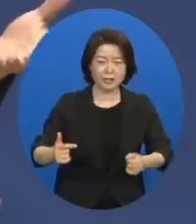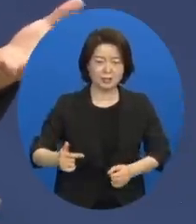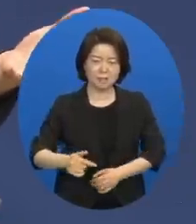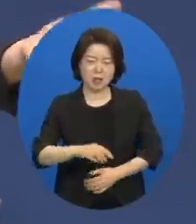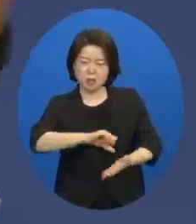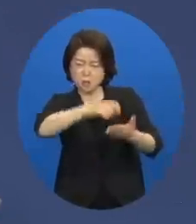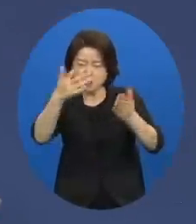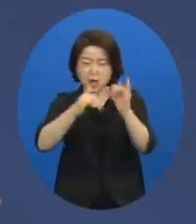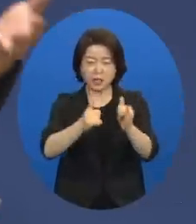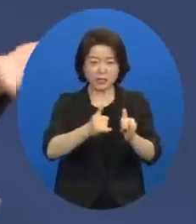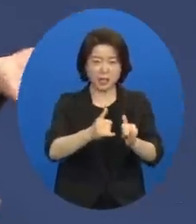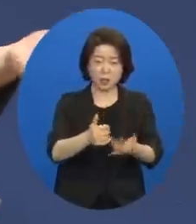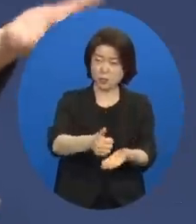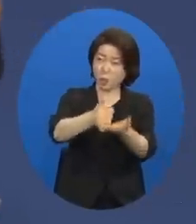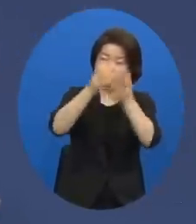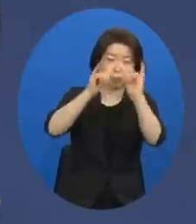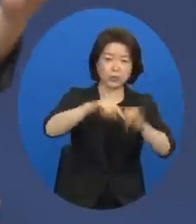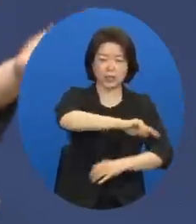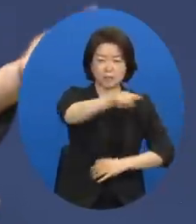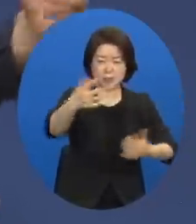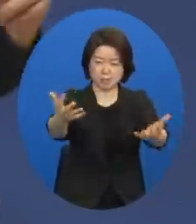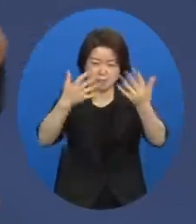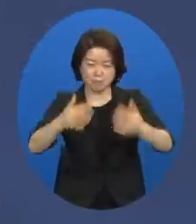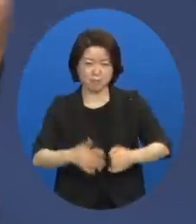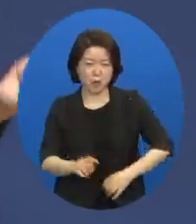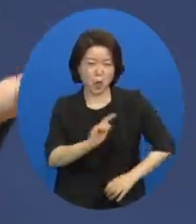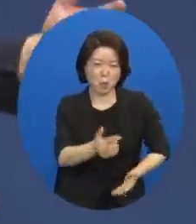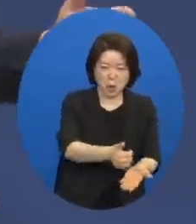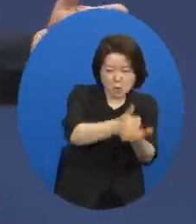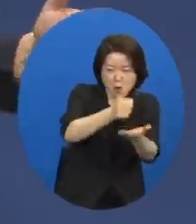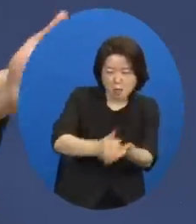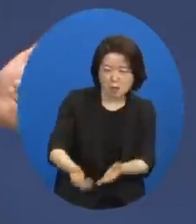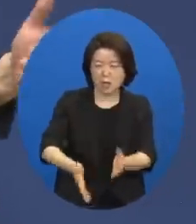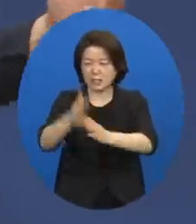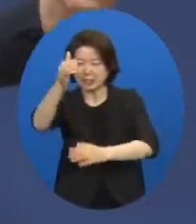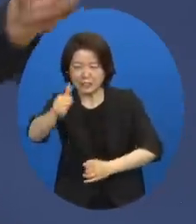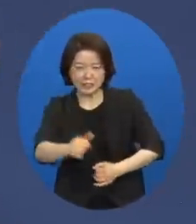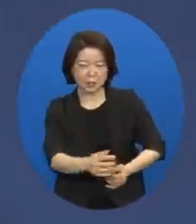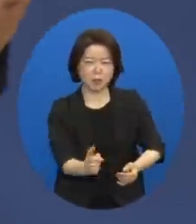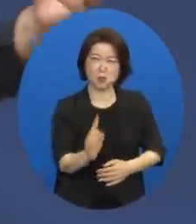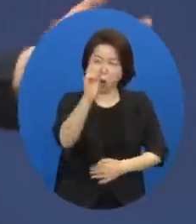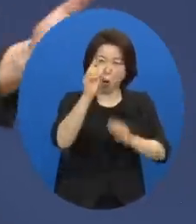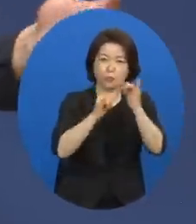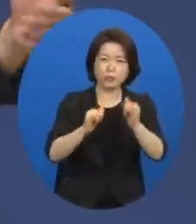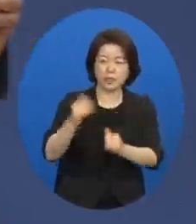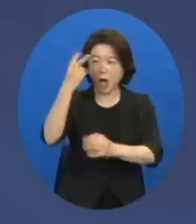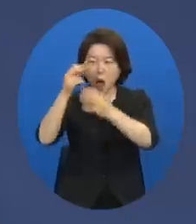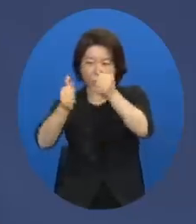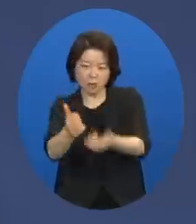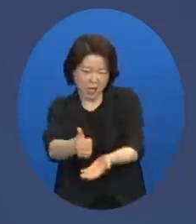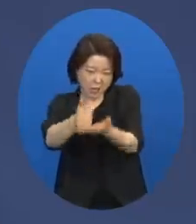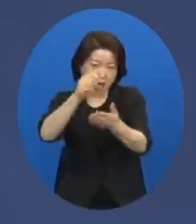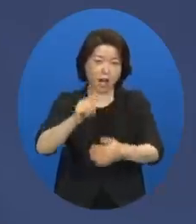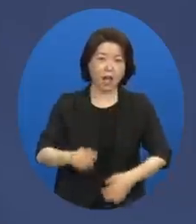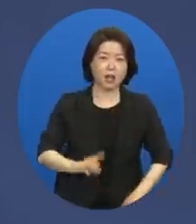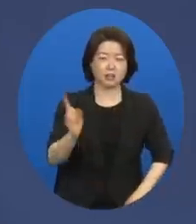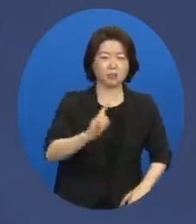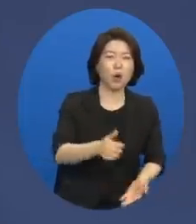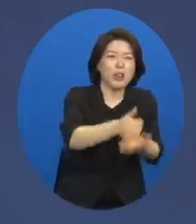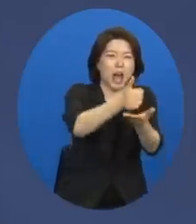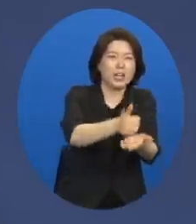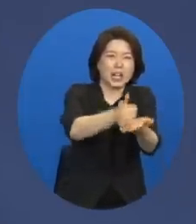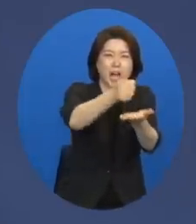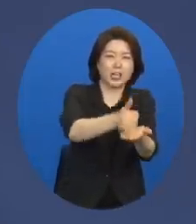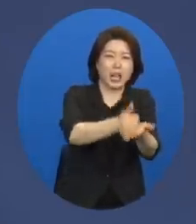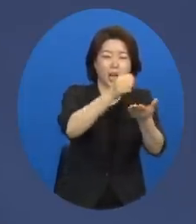같이 뭐 거기 뭐 의원 나리 뭐 시장 나리 검사 나리 뭐 무슨